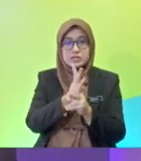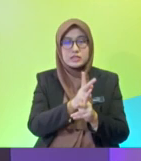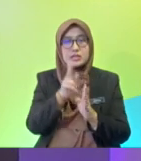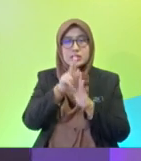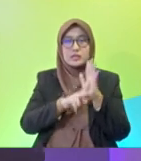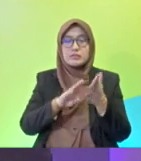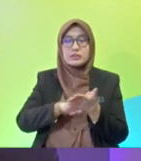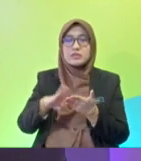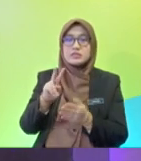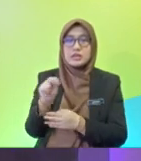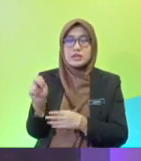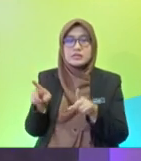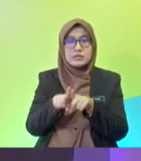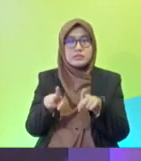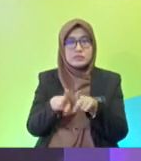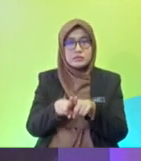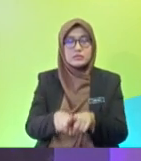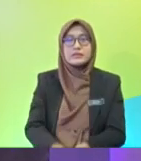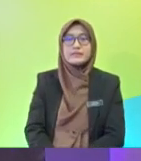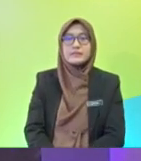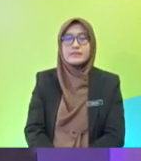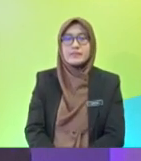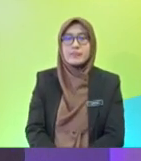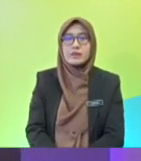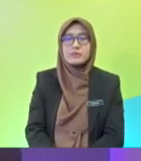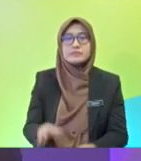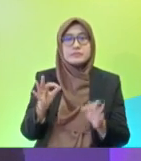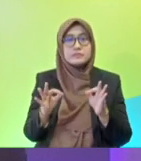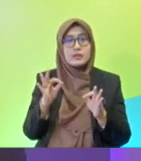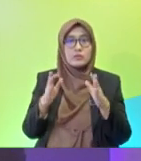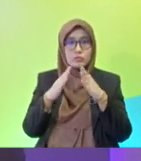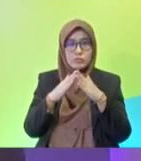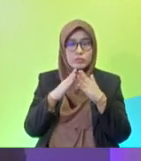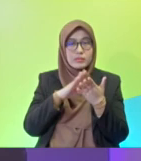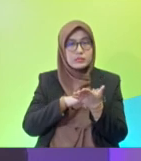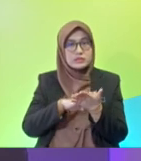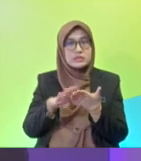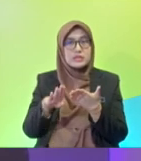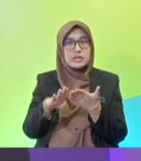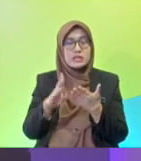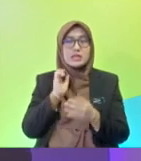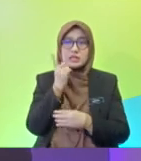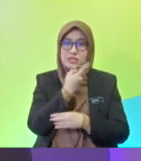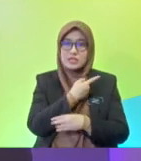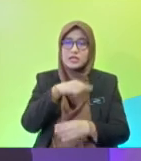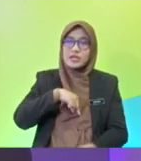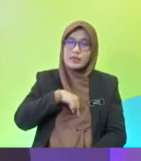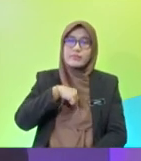bersama-sama membersihkan rumah kita kalau rumah kita bersih macam mana perasaan kita